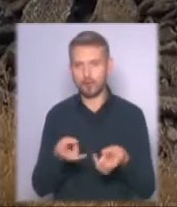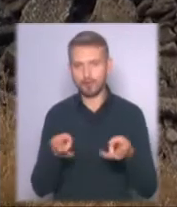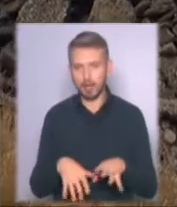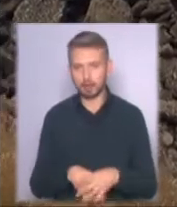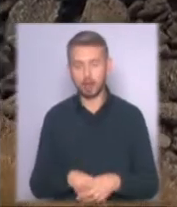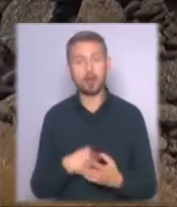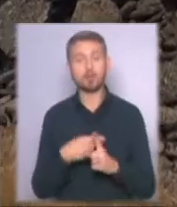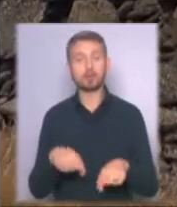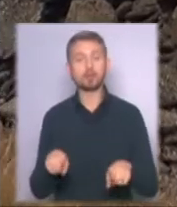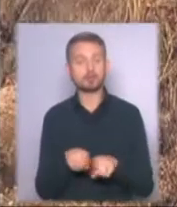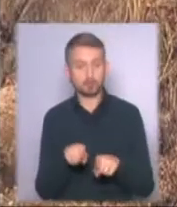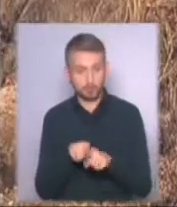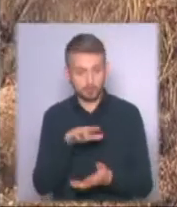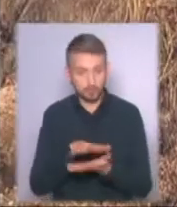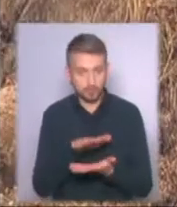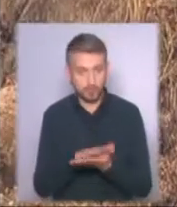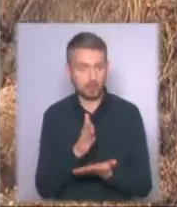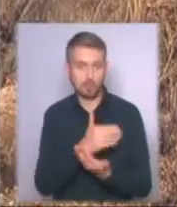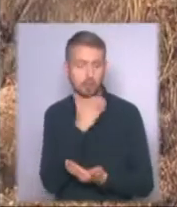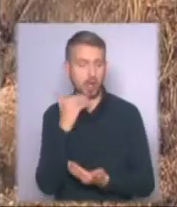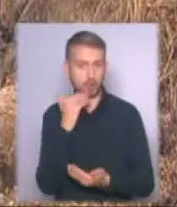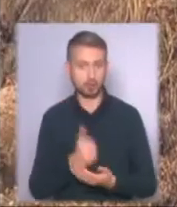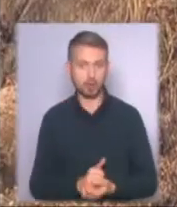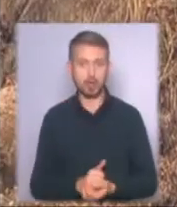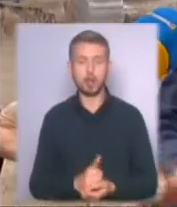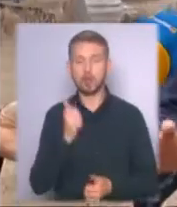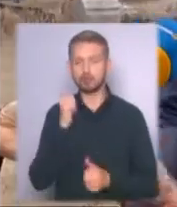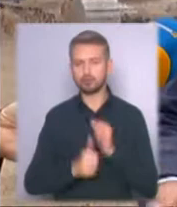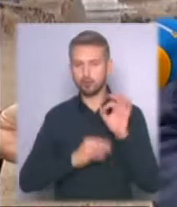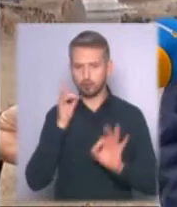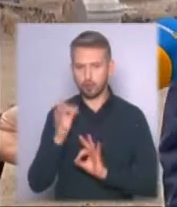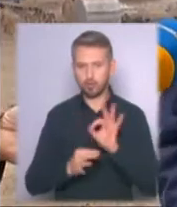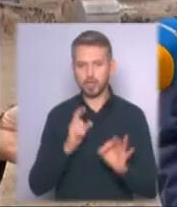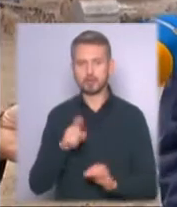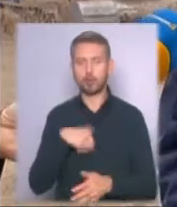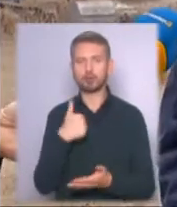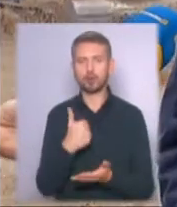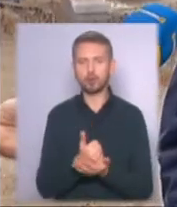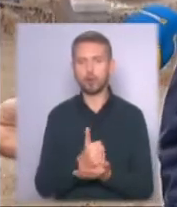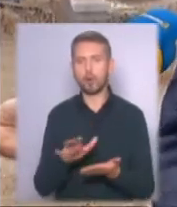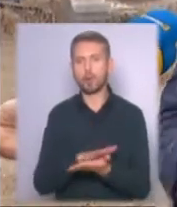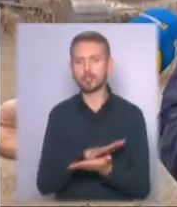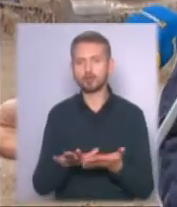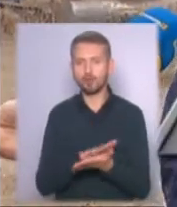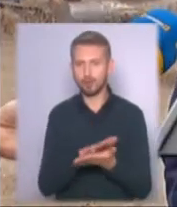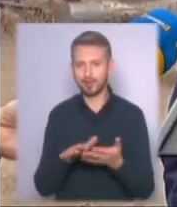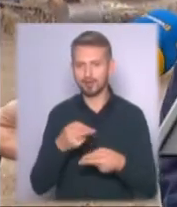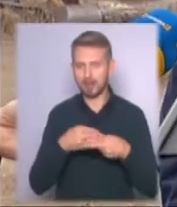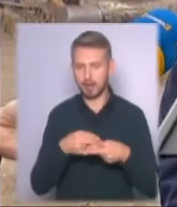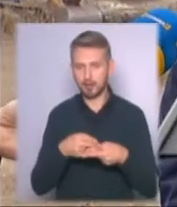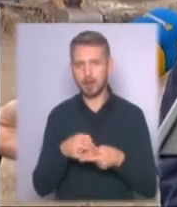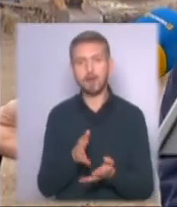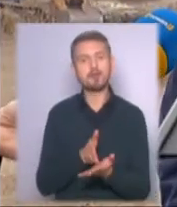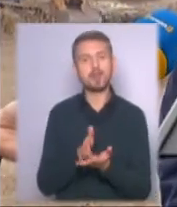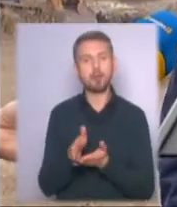того ж, такого добра у Бортничах є чимало. Щодоби з основної очисної станції в напрямку